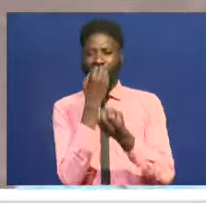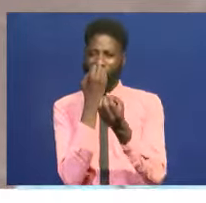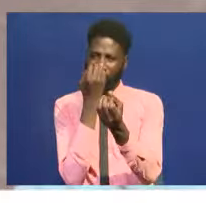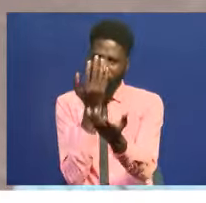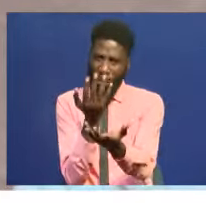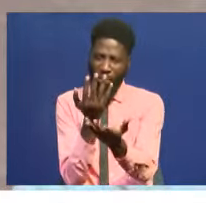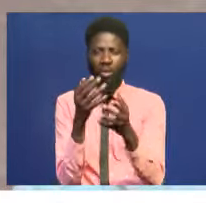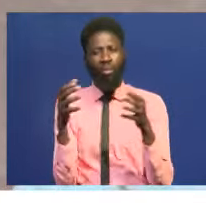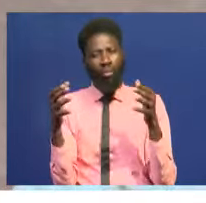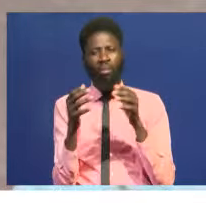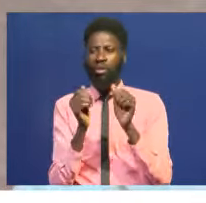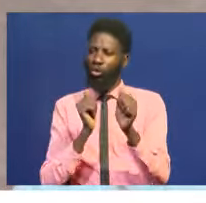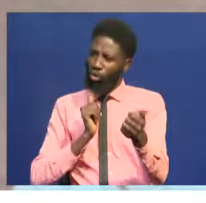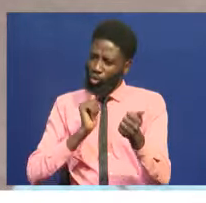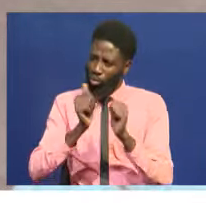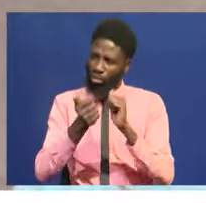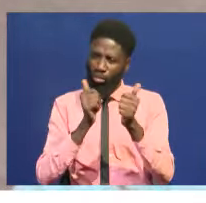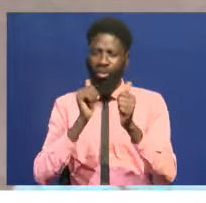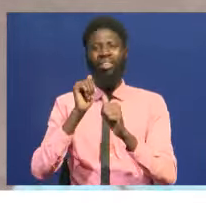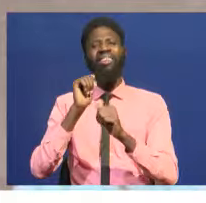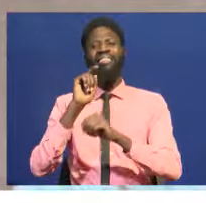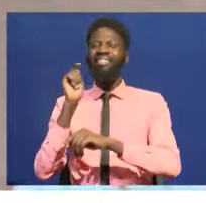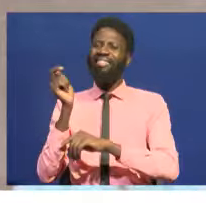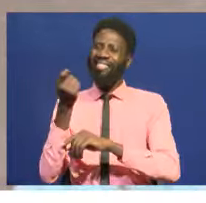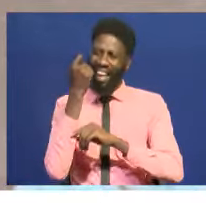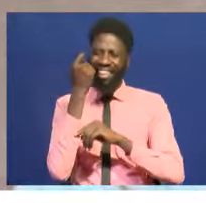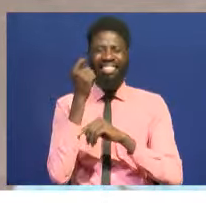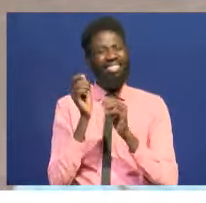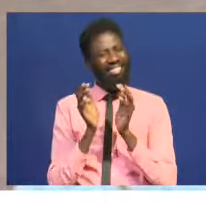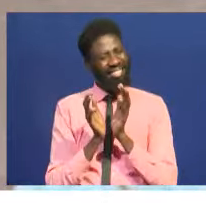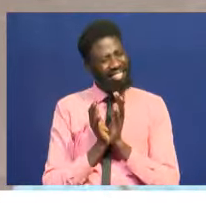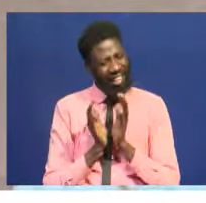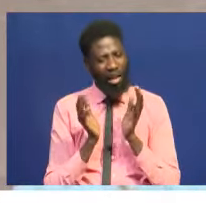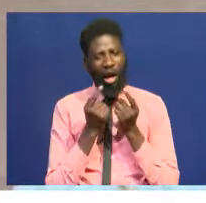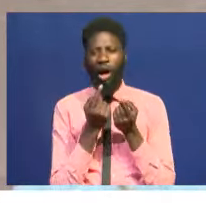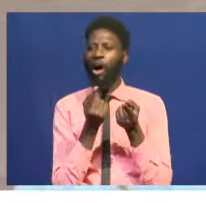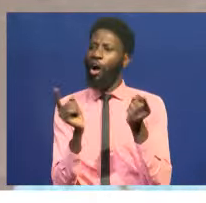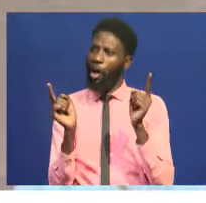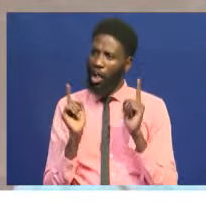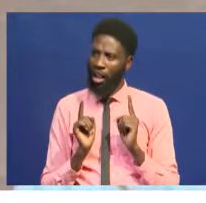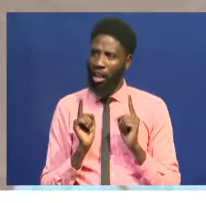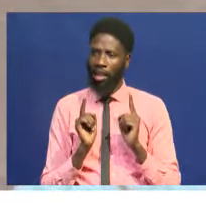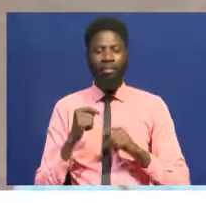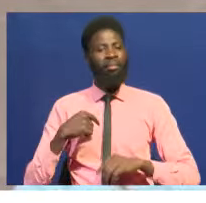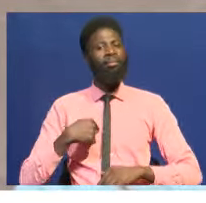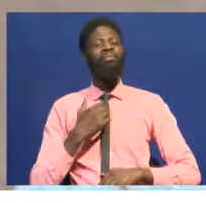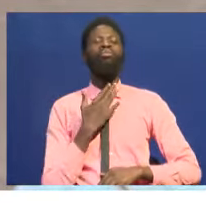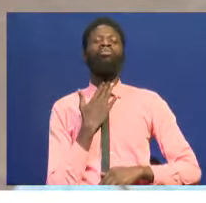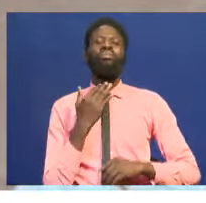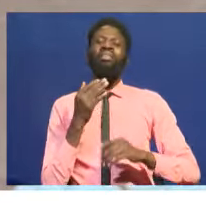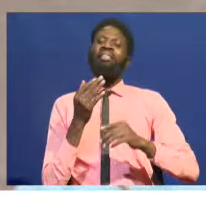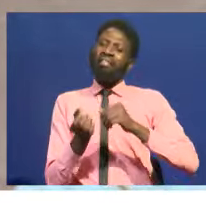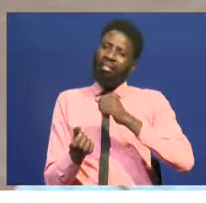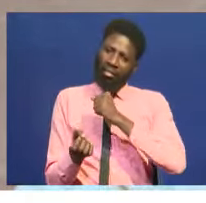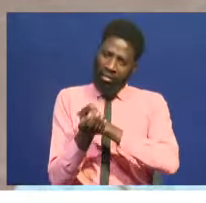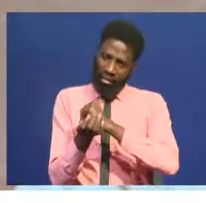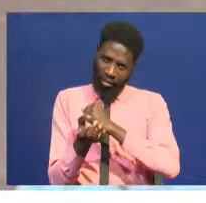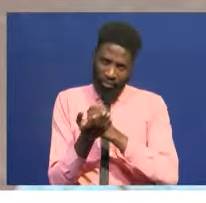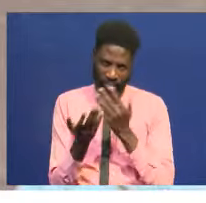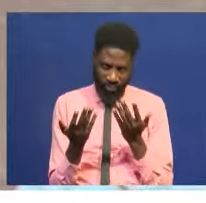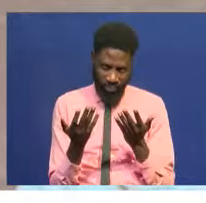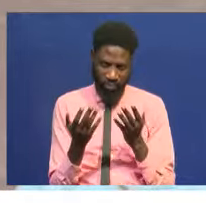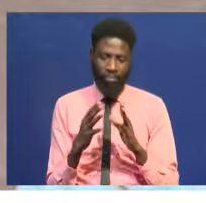sportsmen wote wa taifa letu la Kenya, sportsmen and women wa Kenya, kwamba sisi